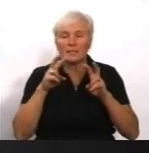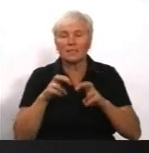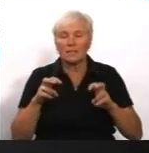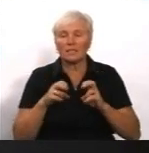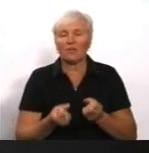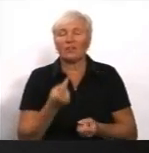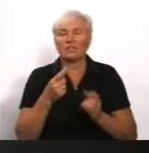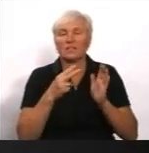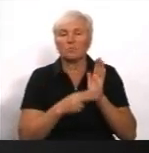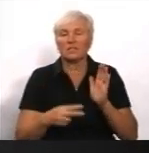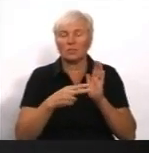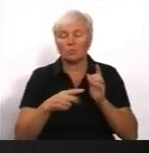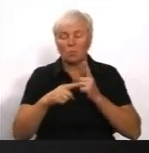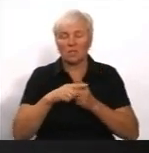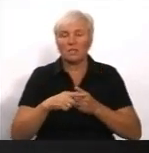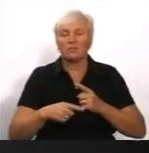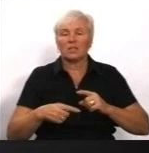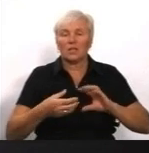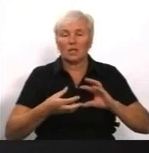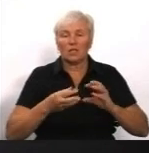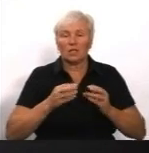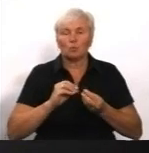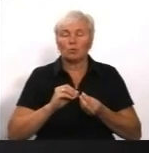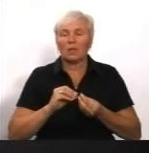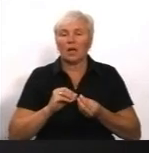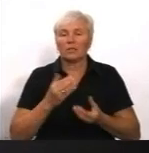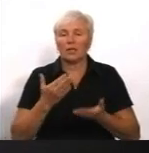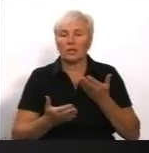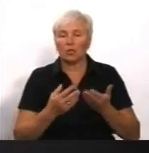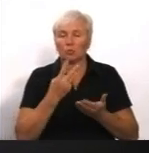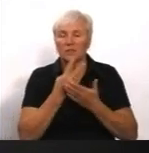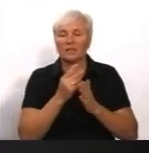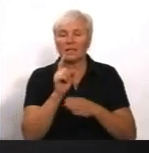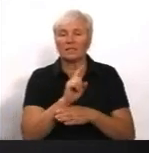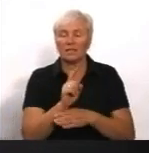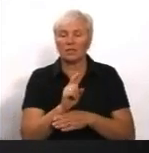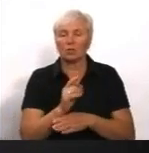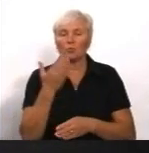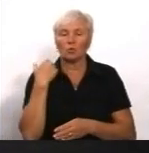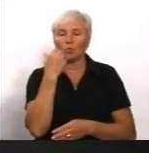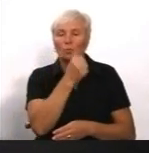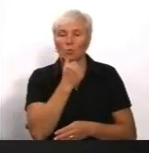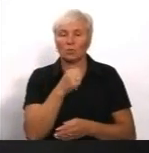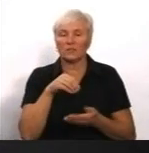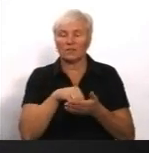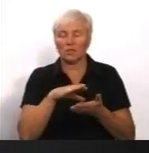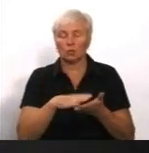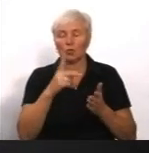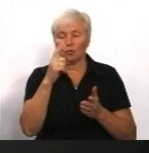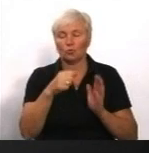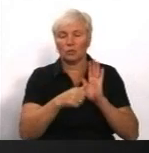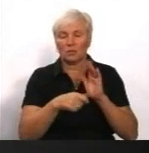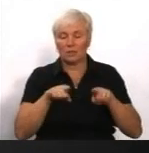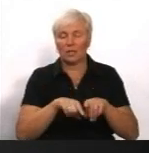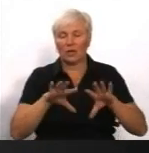87 позитивних результатів хвороби сказу. Якщо подивимось на статистику, у минулому році фіксували 106 таких випадків.